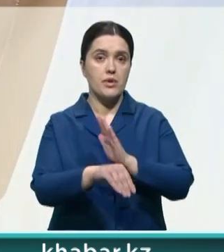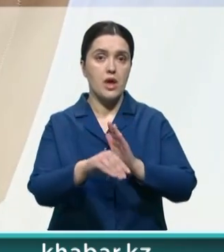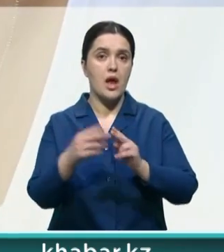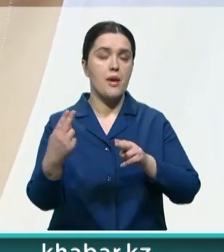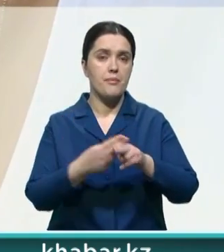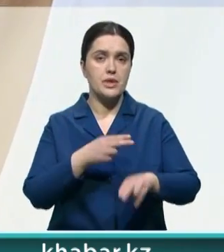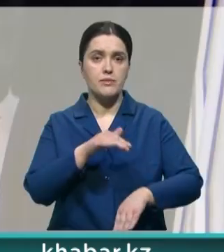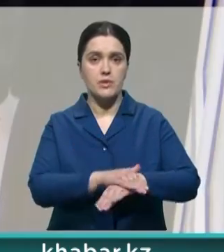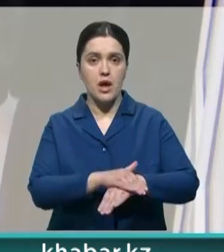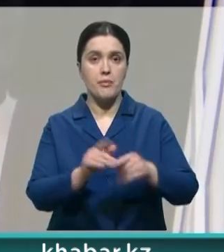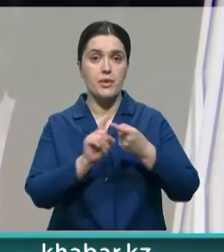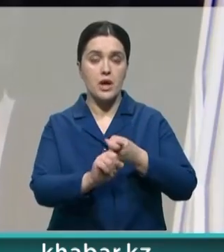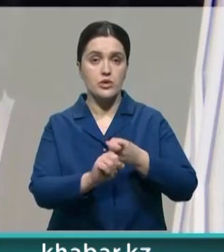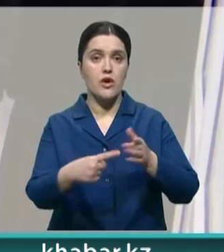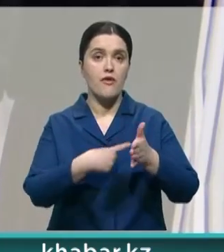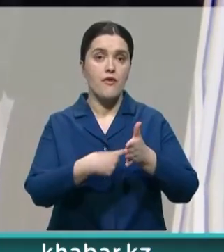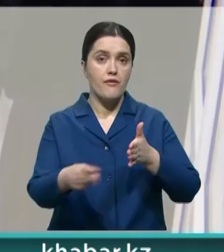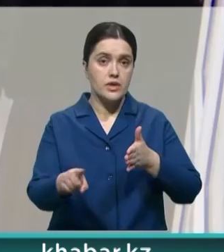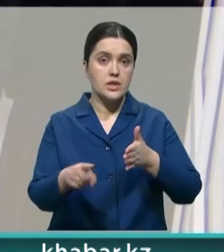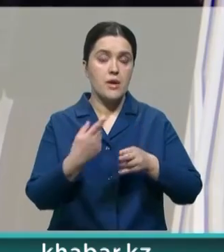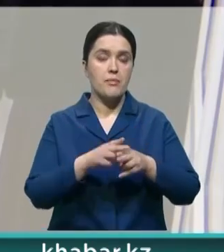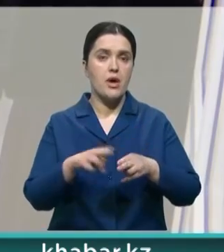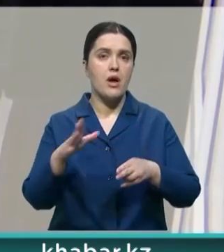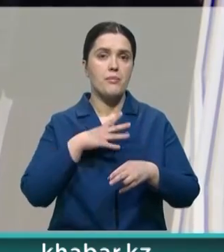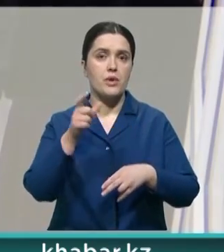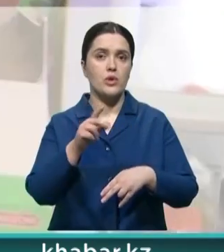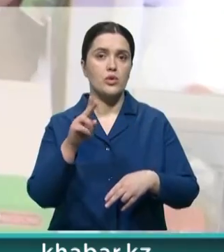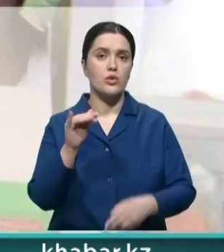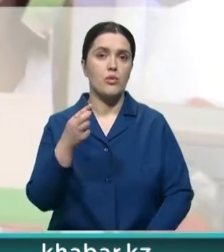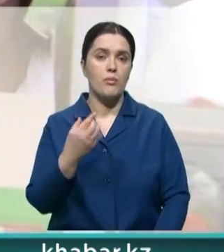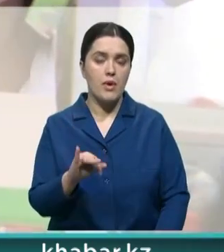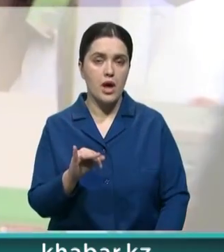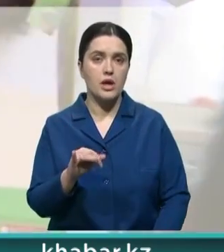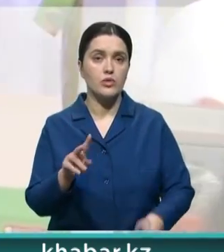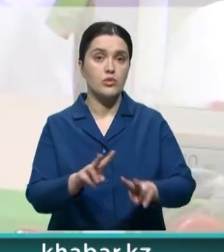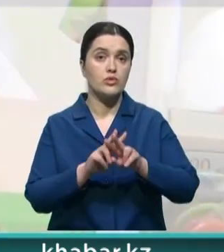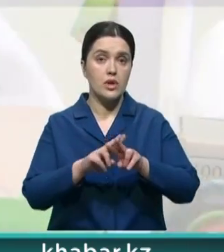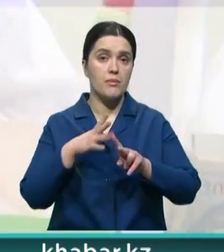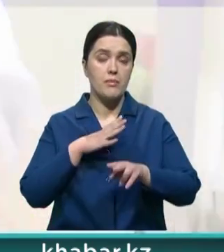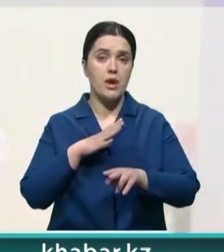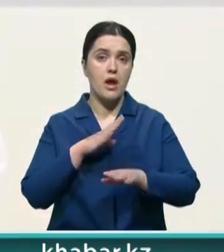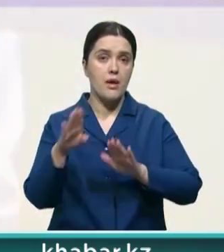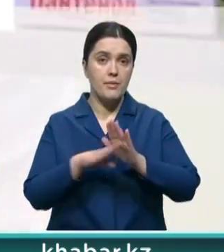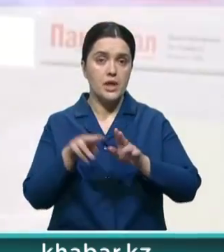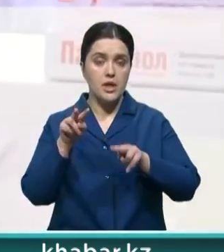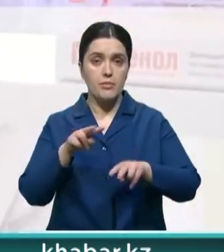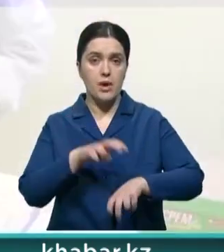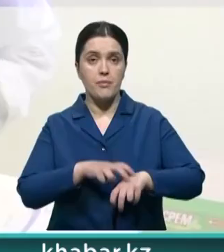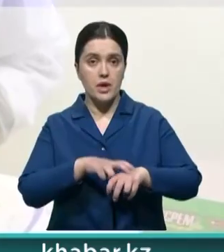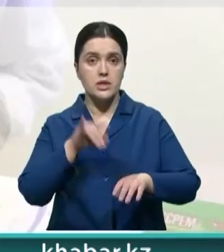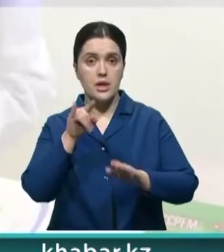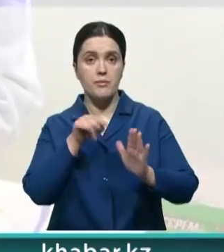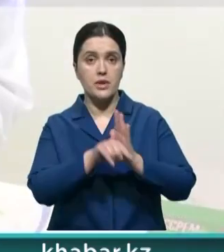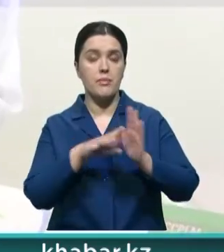без признаков простуды. Ранее туда выписали пассажиров рейса Дубай-Нур-Султан. Они оказались под наблюдением медиков, потому что на борту